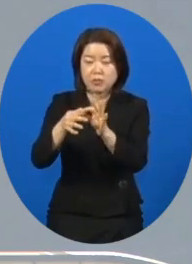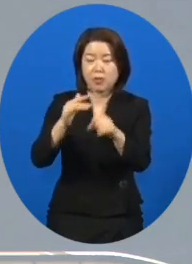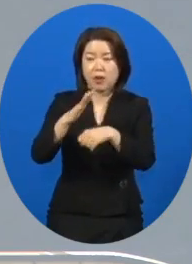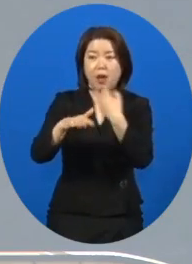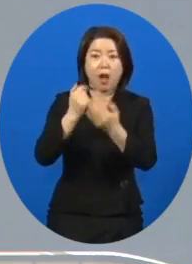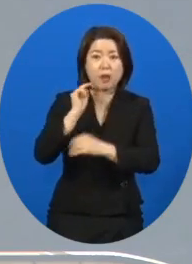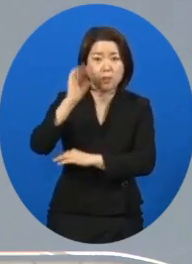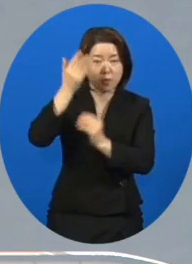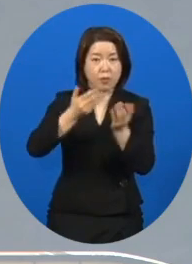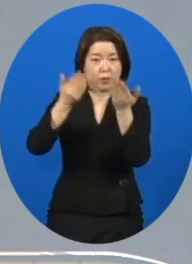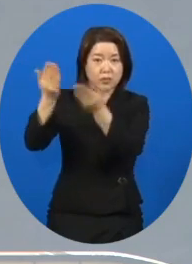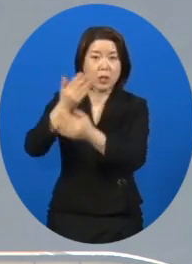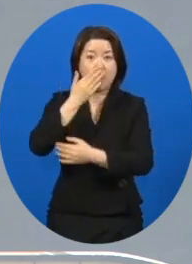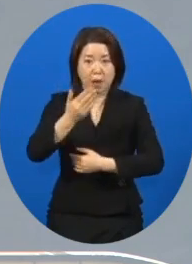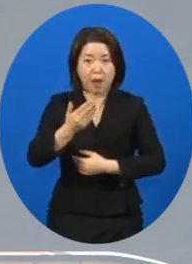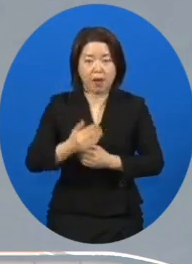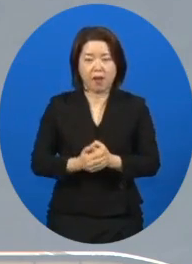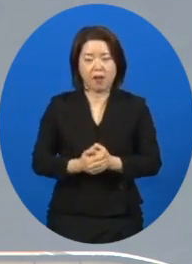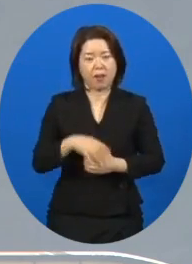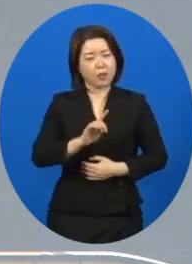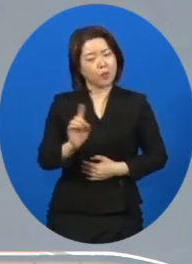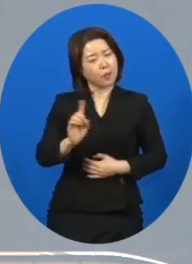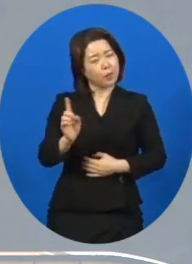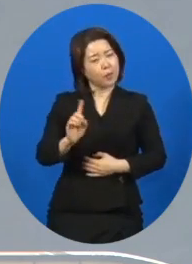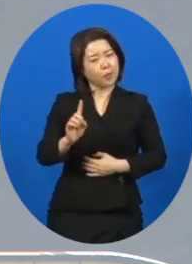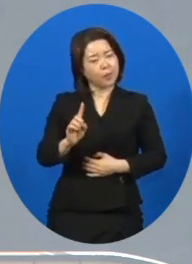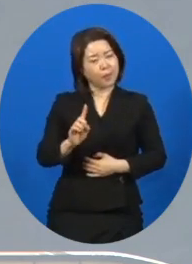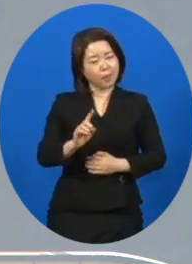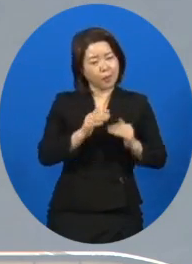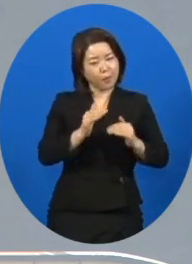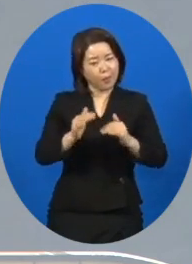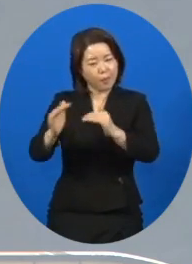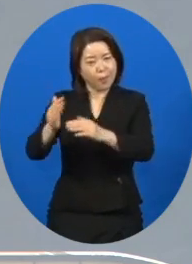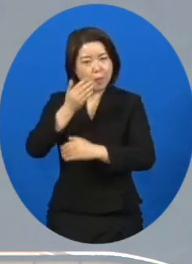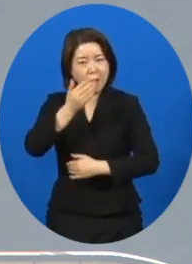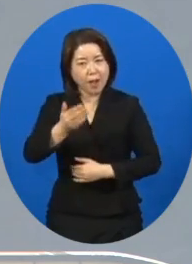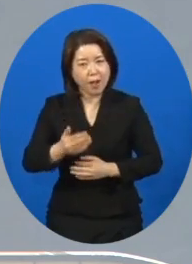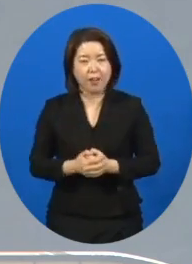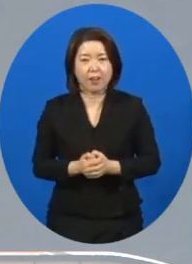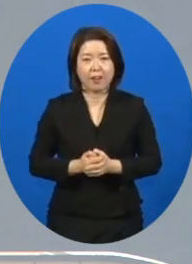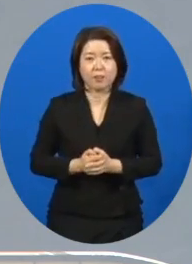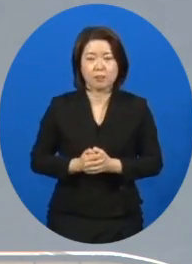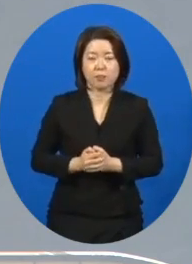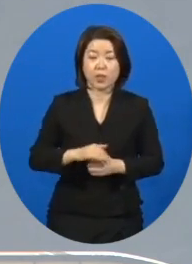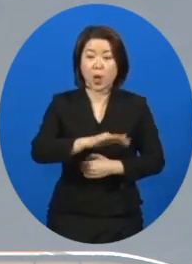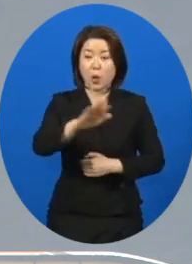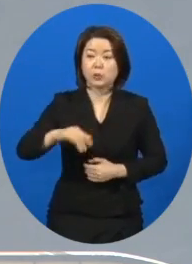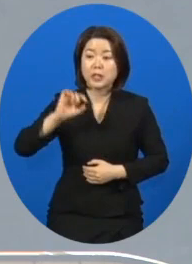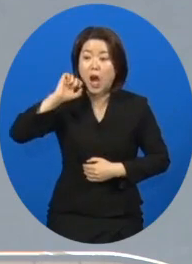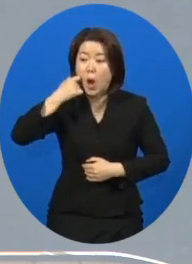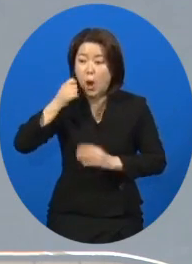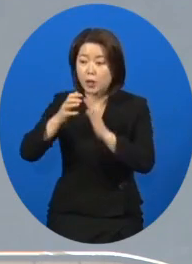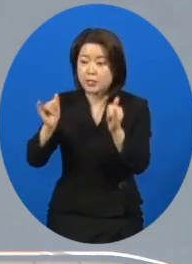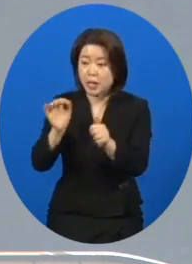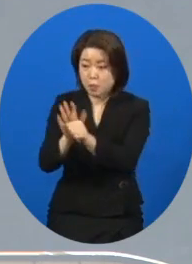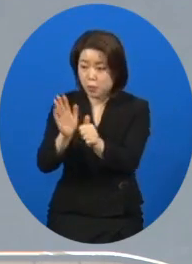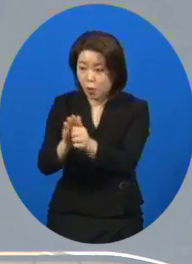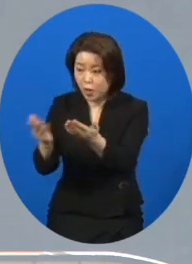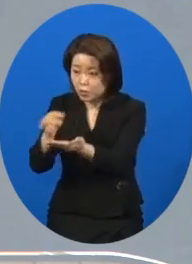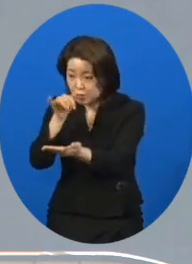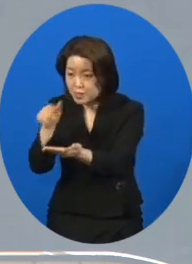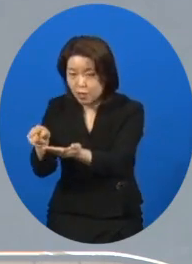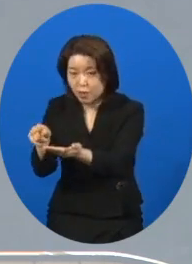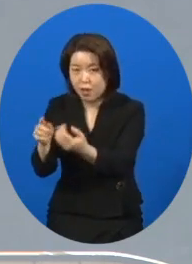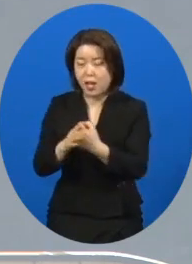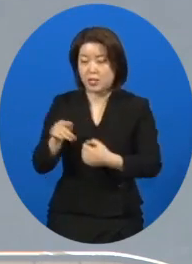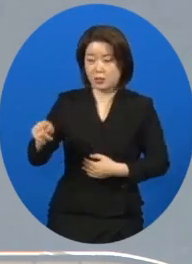돌린다는 거예요. 그게 어떻게 그렇게 되죠? 우리가 어려운 사람을 도왔어요.